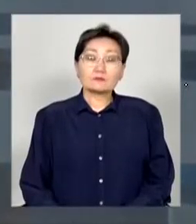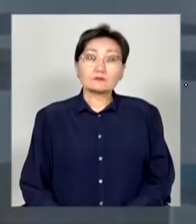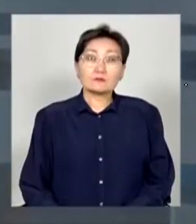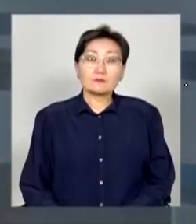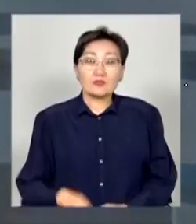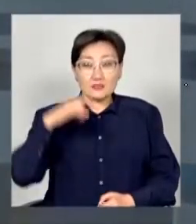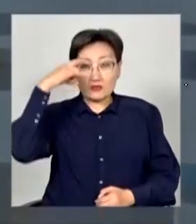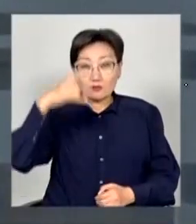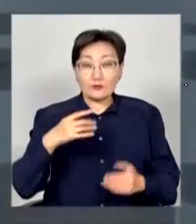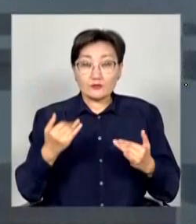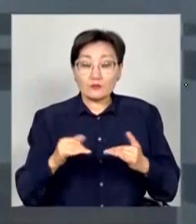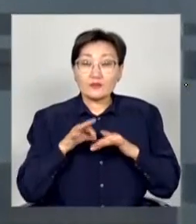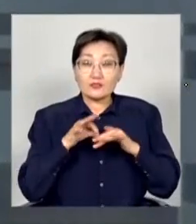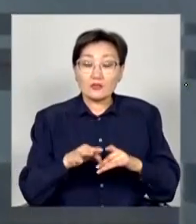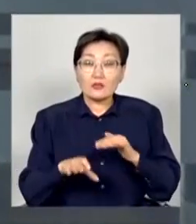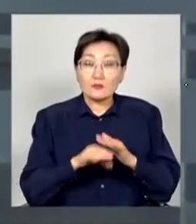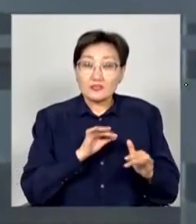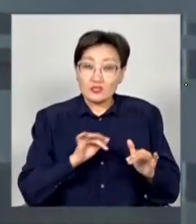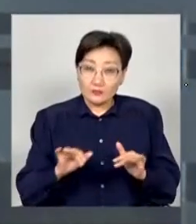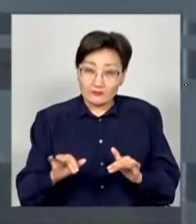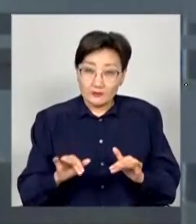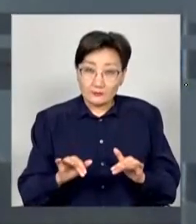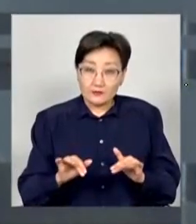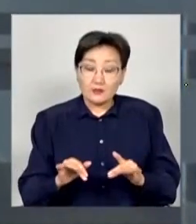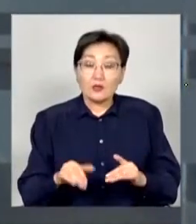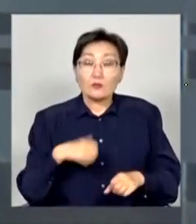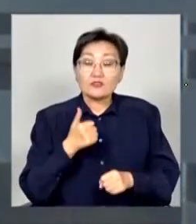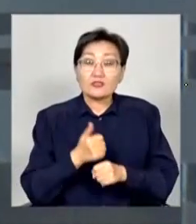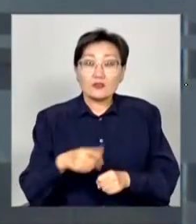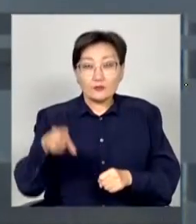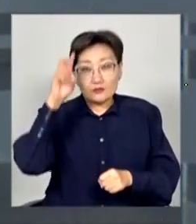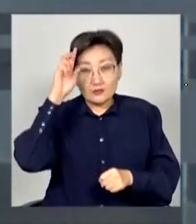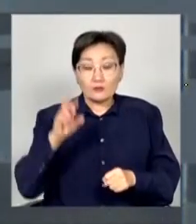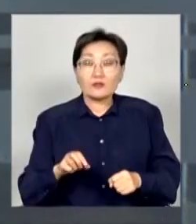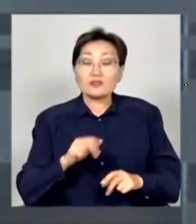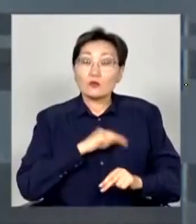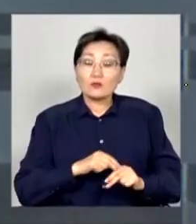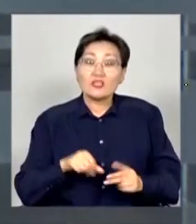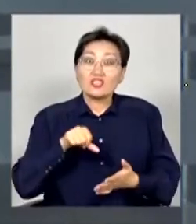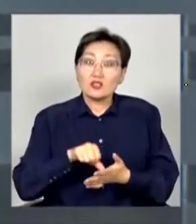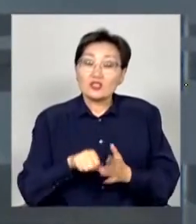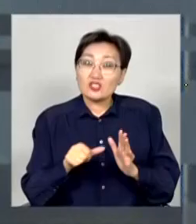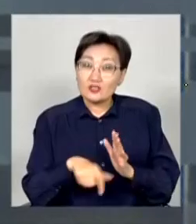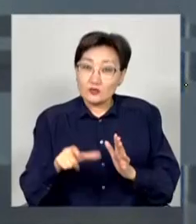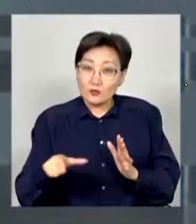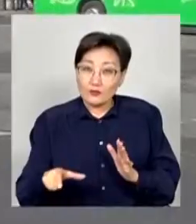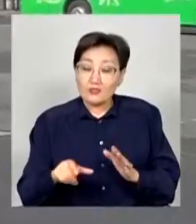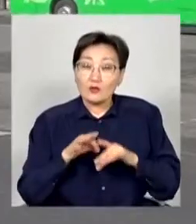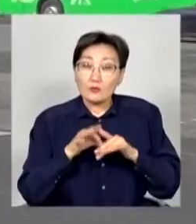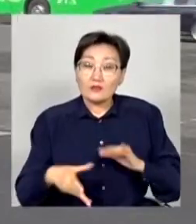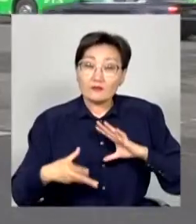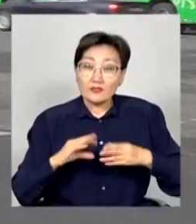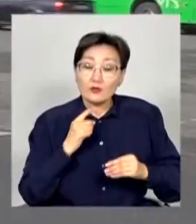В Казахстане сегодня проходят внеочередные президентские выборы. На главный государственный пост претендует 6 кандидатов. О проведении